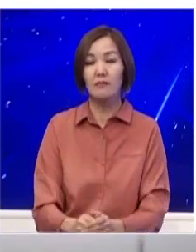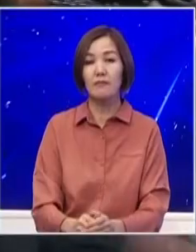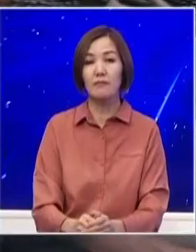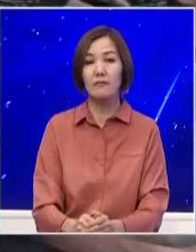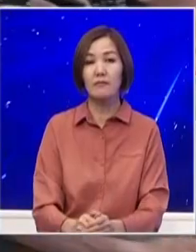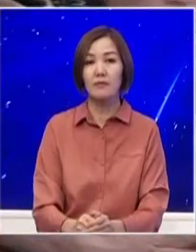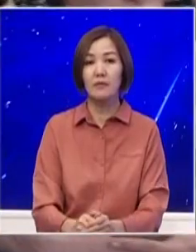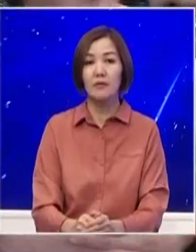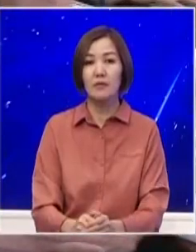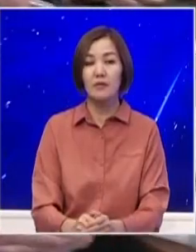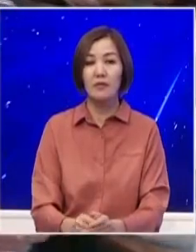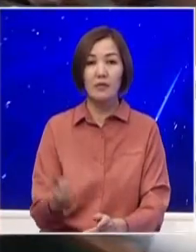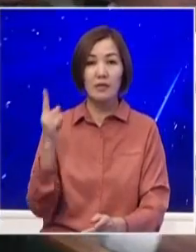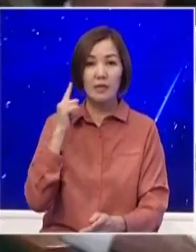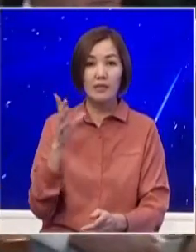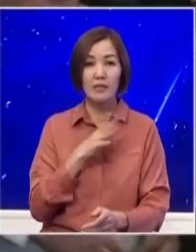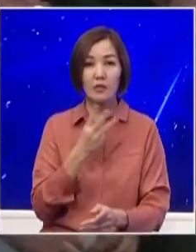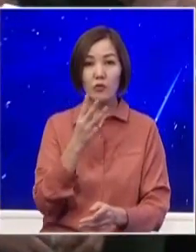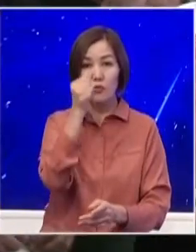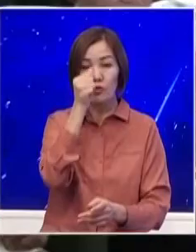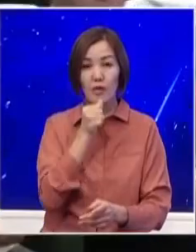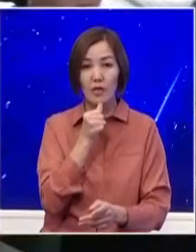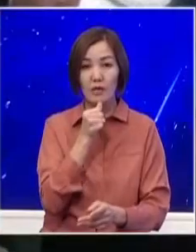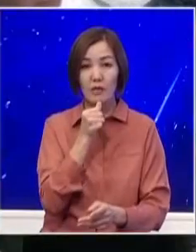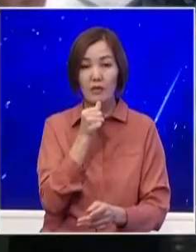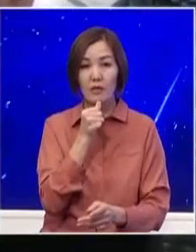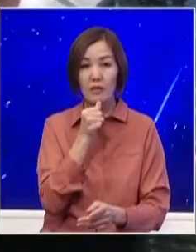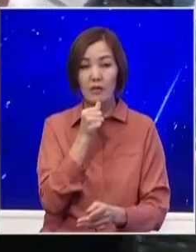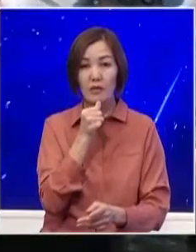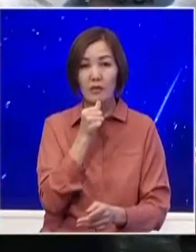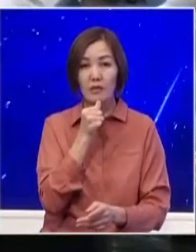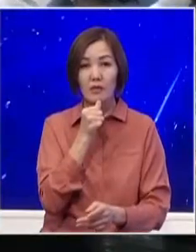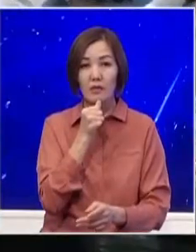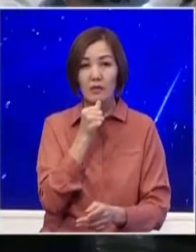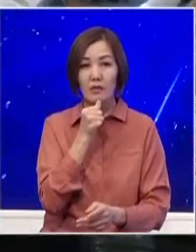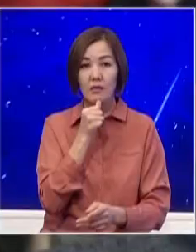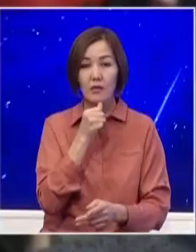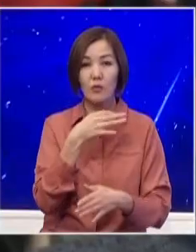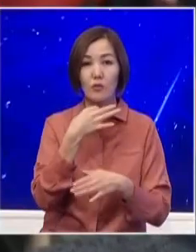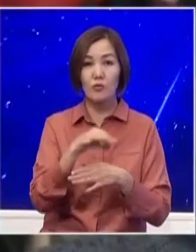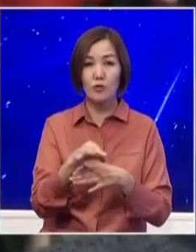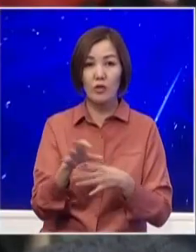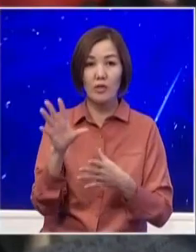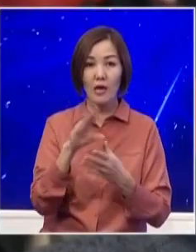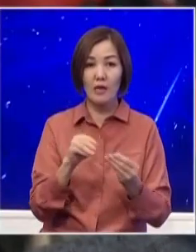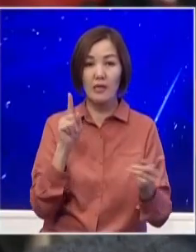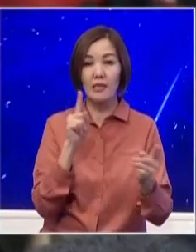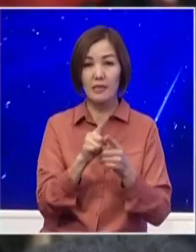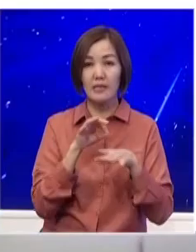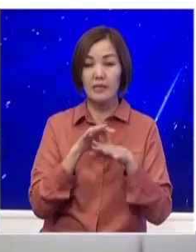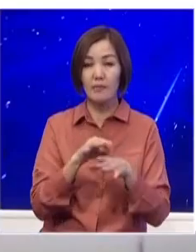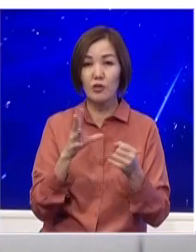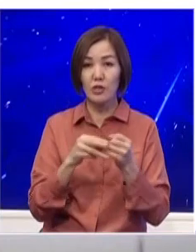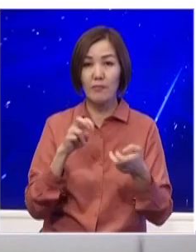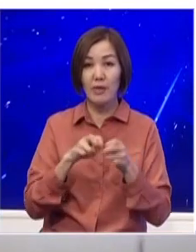ауданыңызда? Естідіңіздер ғой? 3 ай. Аллах қаласа, осенью мы еще раз с вами увидимся. По земельному